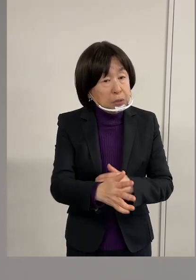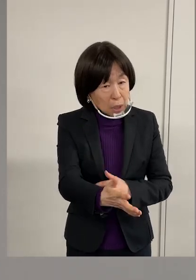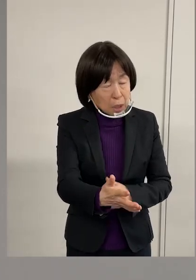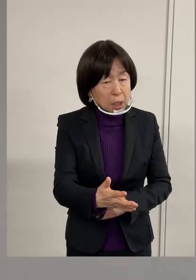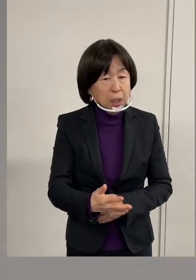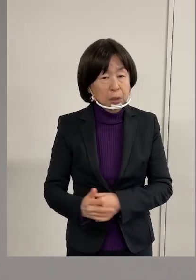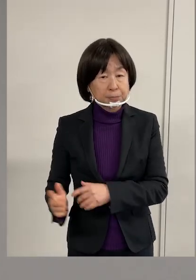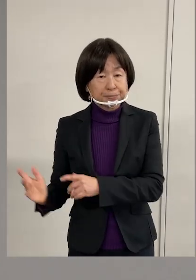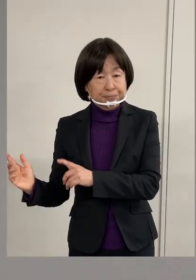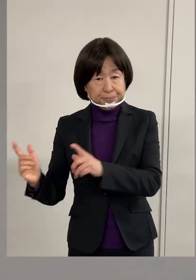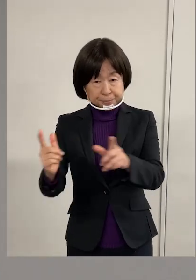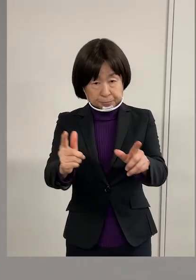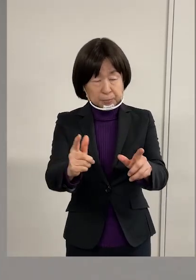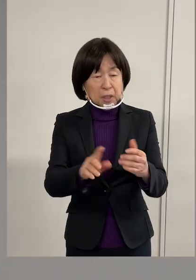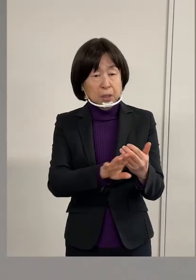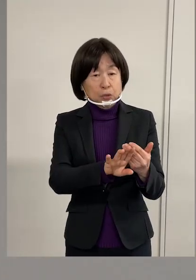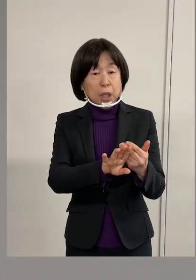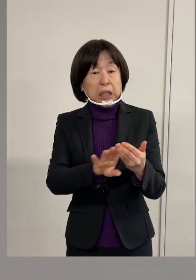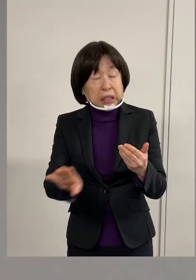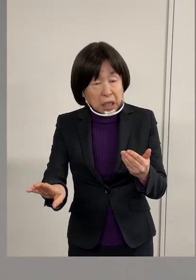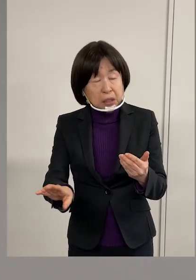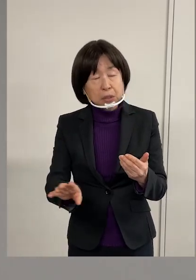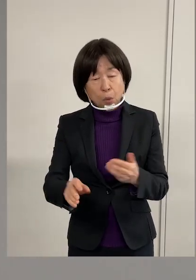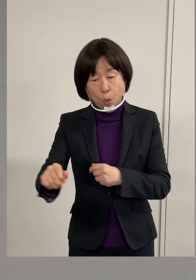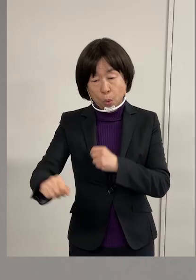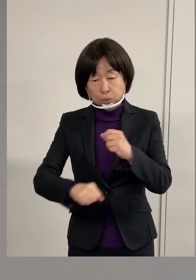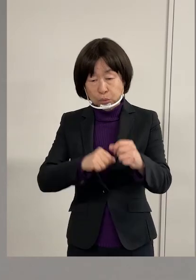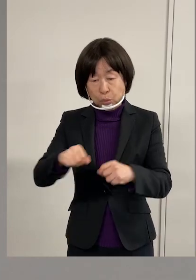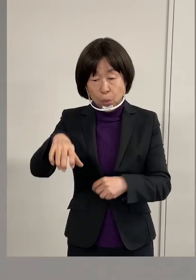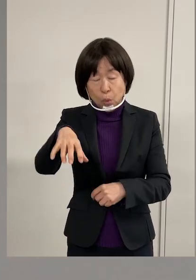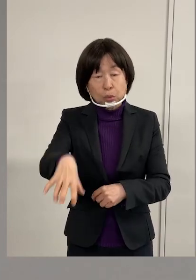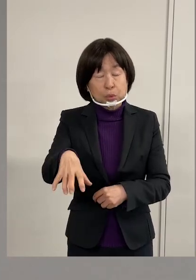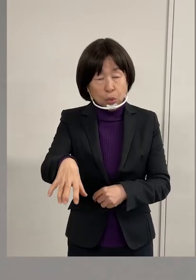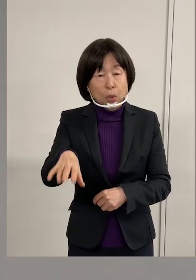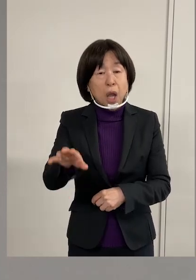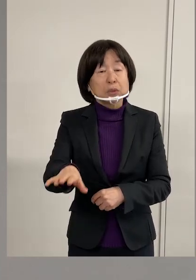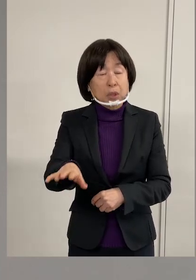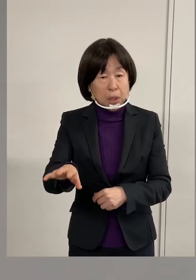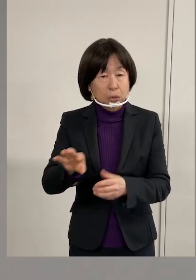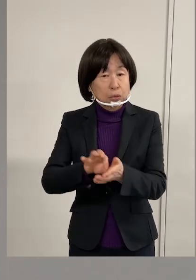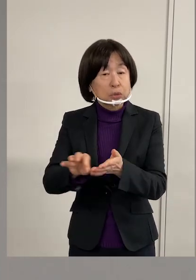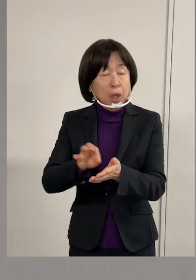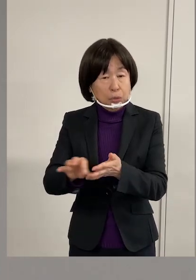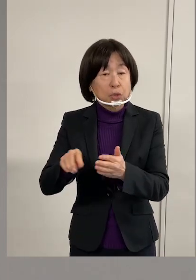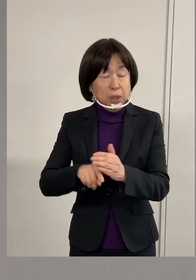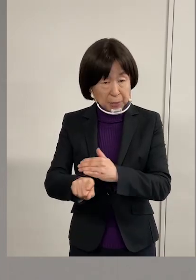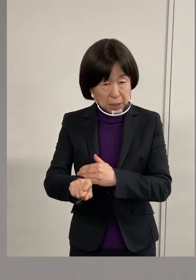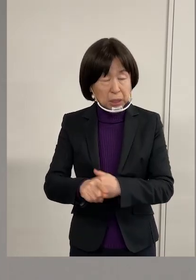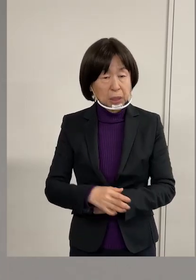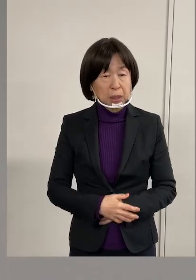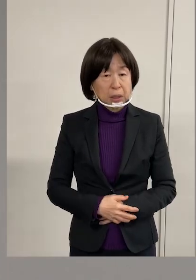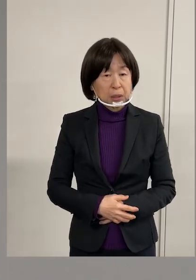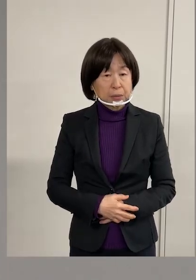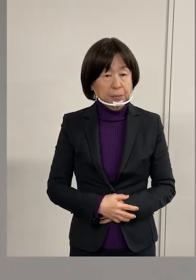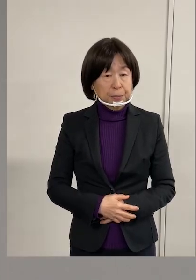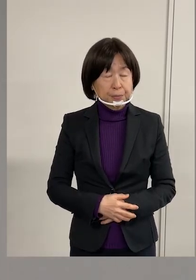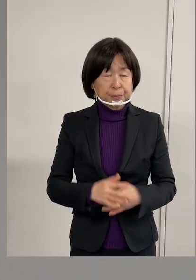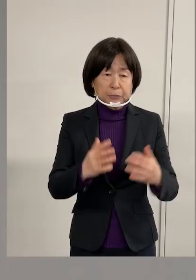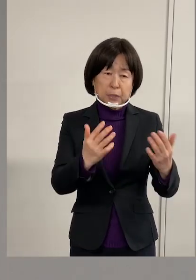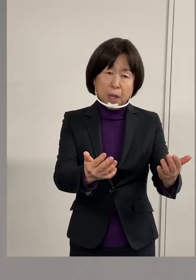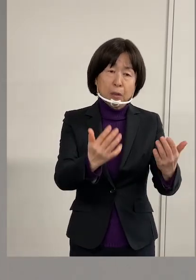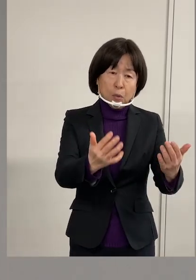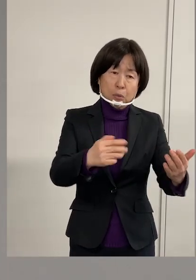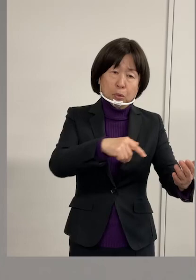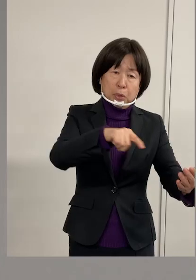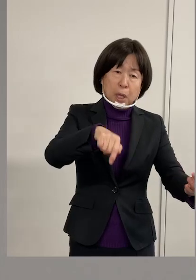くつかありますので、それ以外の運動場が先に使うということになると思います。で、学校の中使ってしまうと